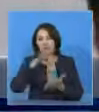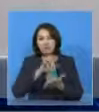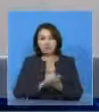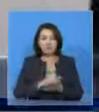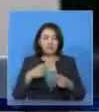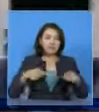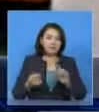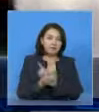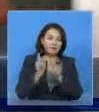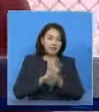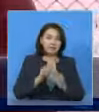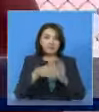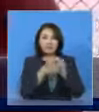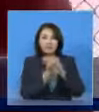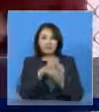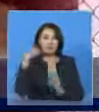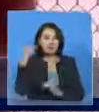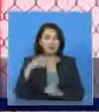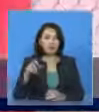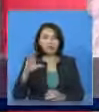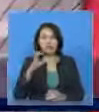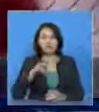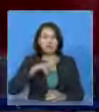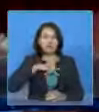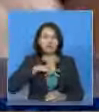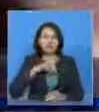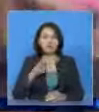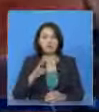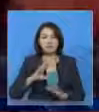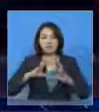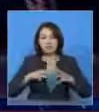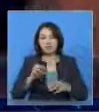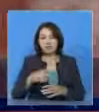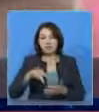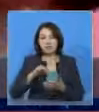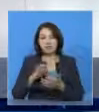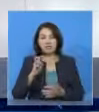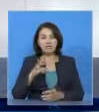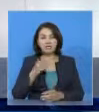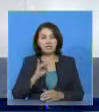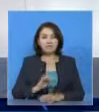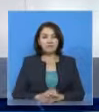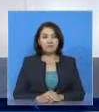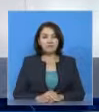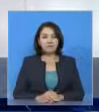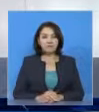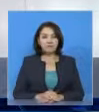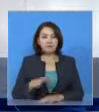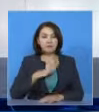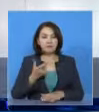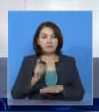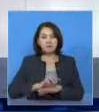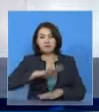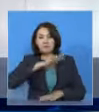смежными единоборствами. Актюбинка выиграла серебряную медаль на юношеском первенстве мира в столице Болгарии и Софии. Там было очень